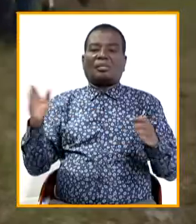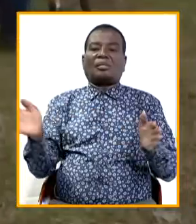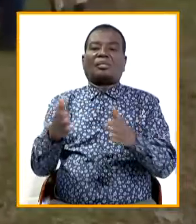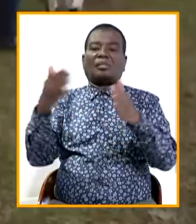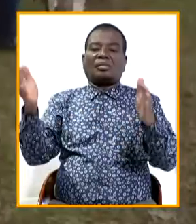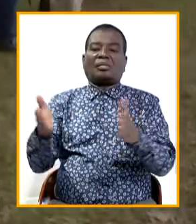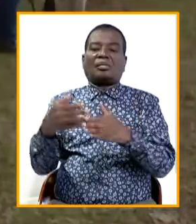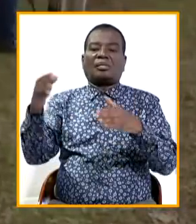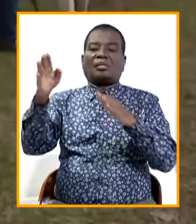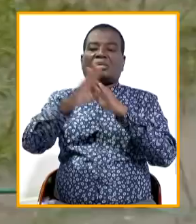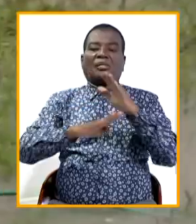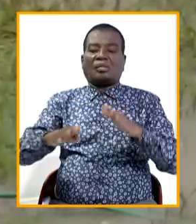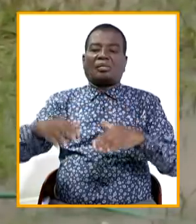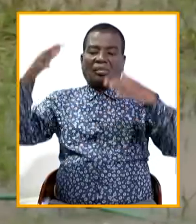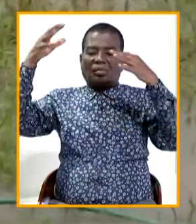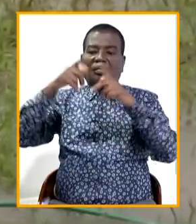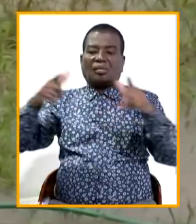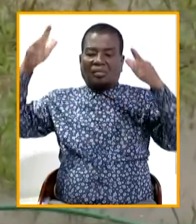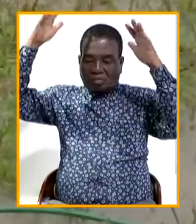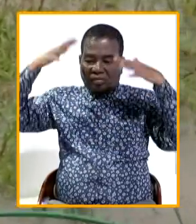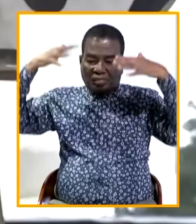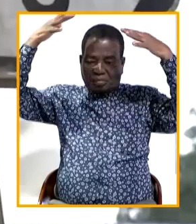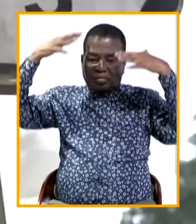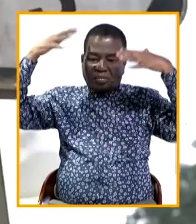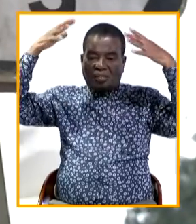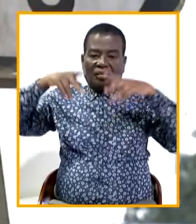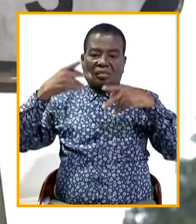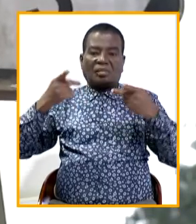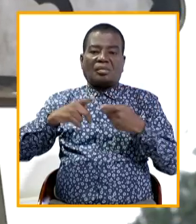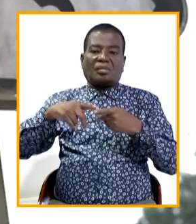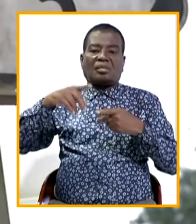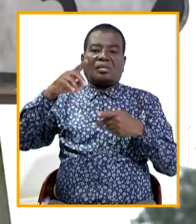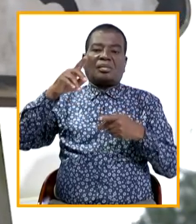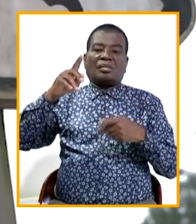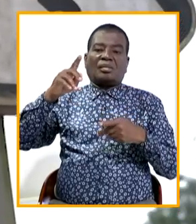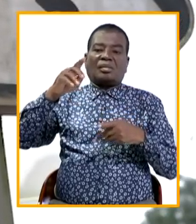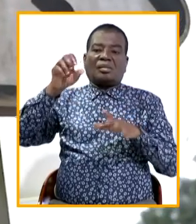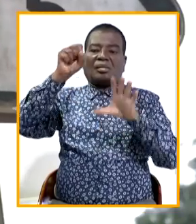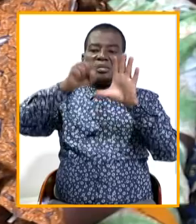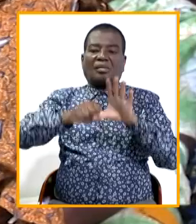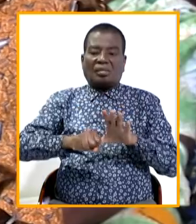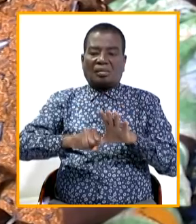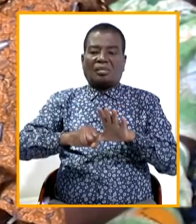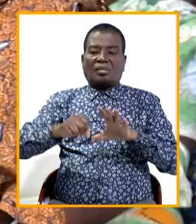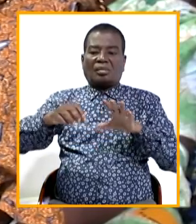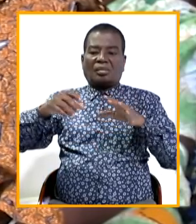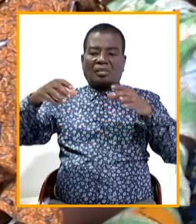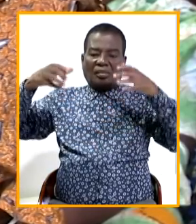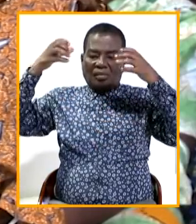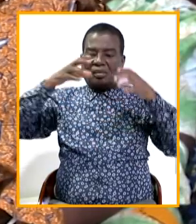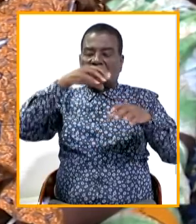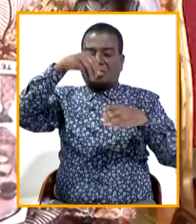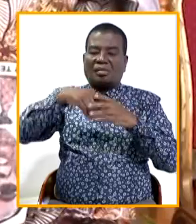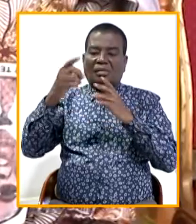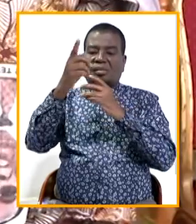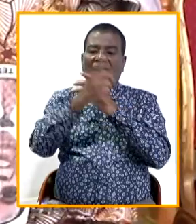rassemblées sous une pluie battante à la place Parc des Rois à Krenjabo, siège du trône sans vie dans le département